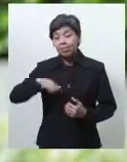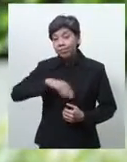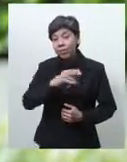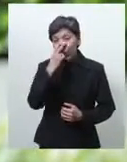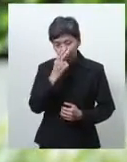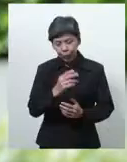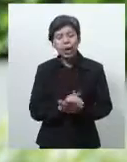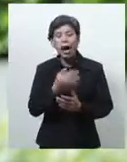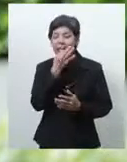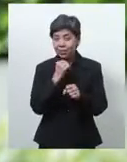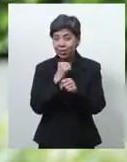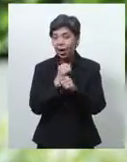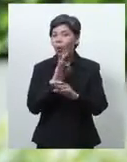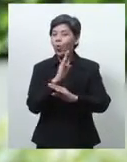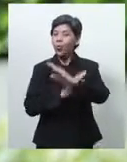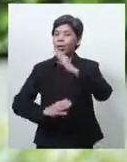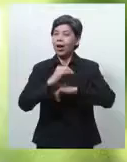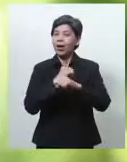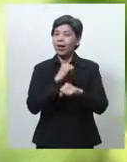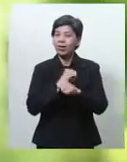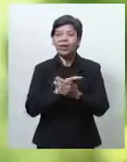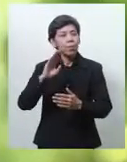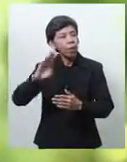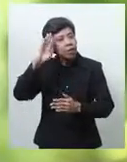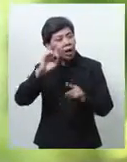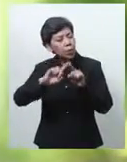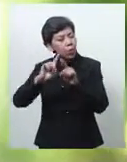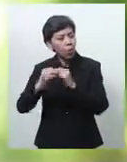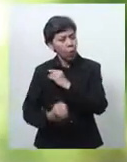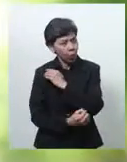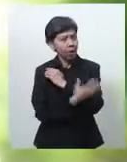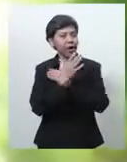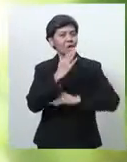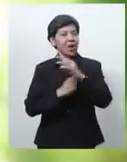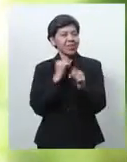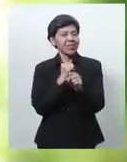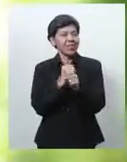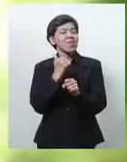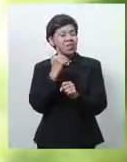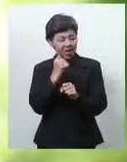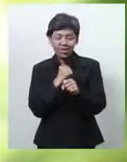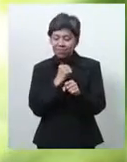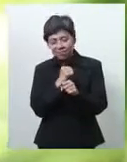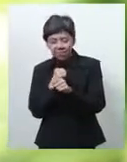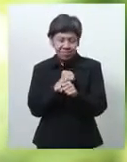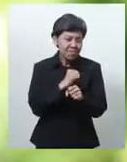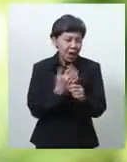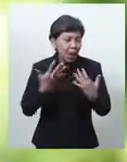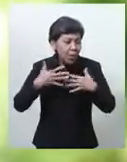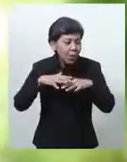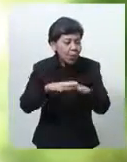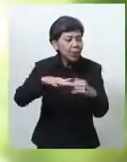วันนี้อุ๋ยจะพาคุณผู้ชมไปดูอีกหนึ่งอาชีพของคนพิการซึ่งสถานประกอบการเขาก็ได้เปิดโอกาสให้กับคนพิการได้เข้ามาทำง